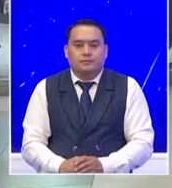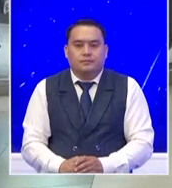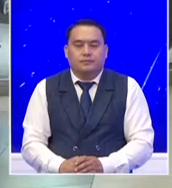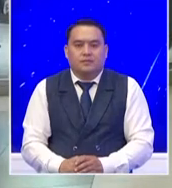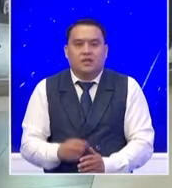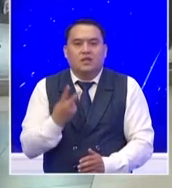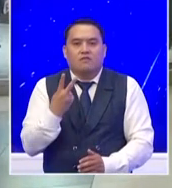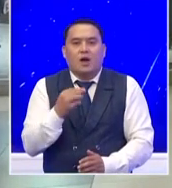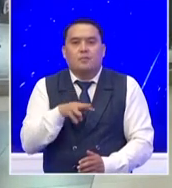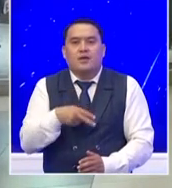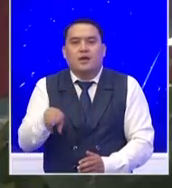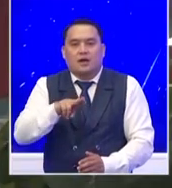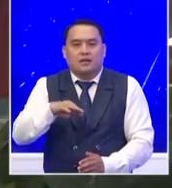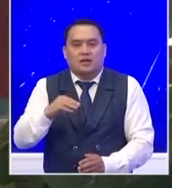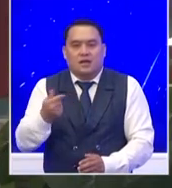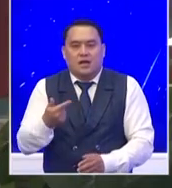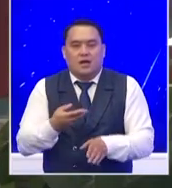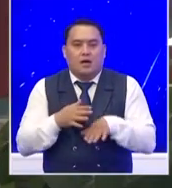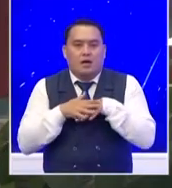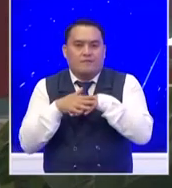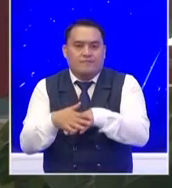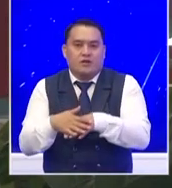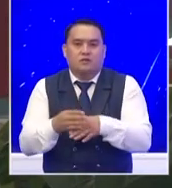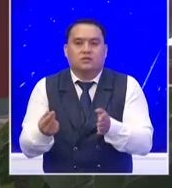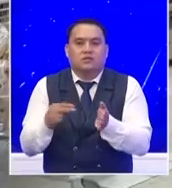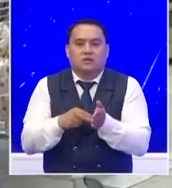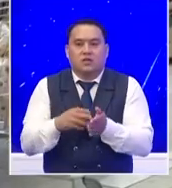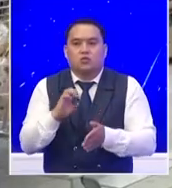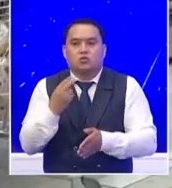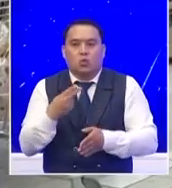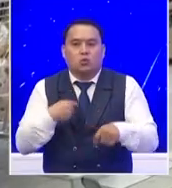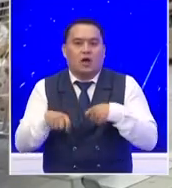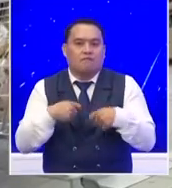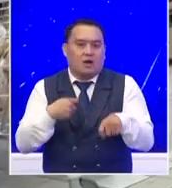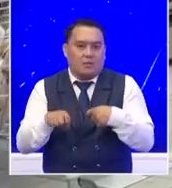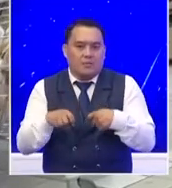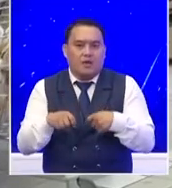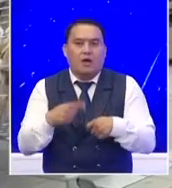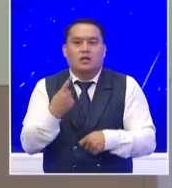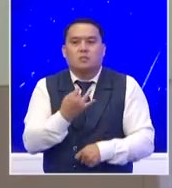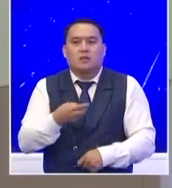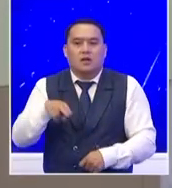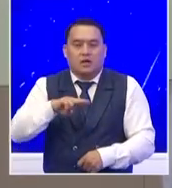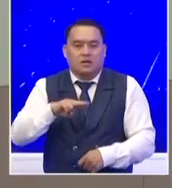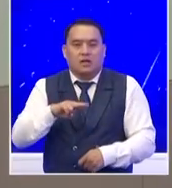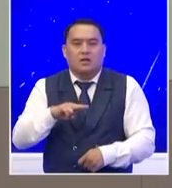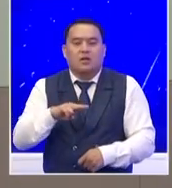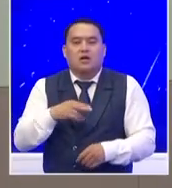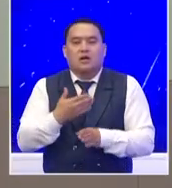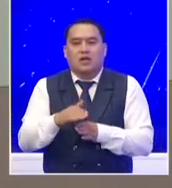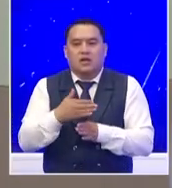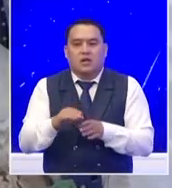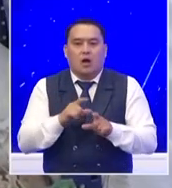2 миллиарда тенге выделены из областного бюджета для сдерживания цен на социально значимые товары. 1 миллиард из них предназначен для